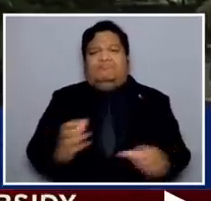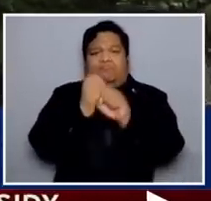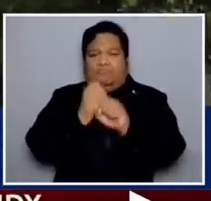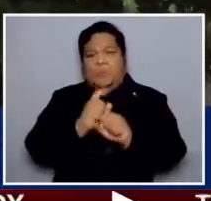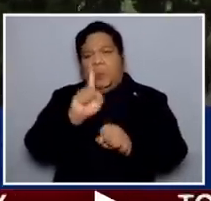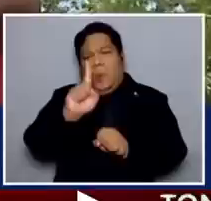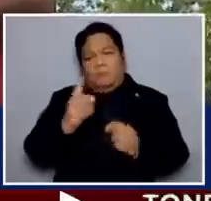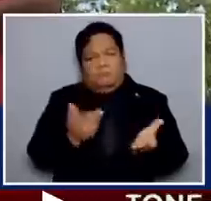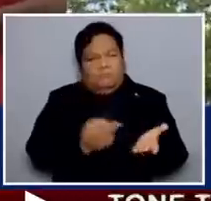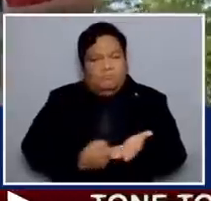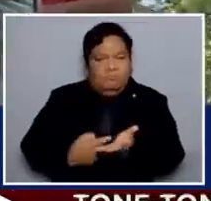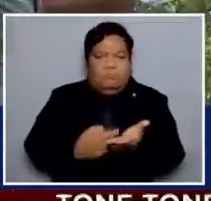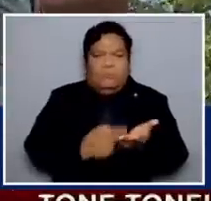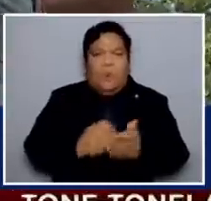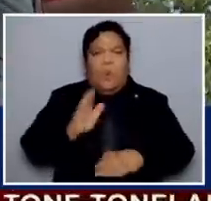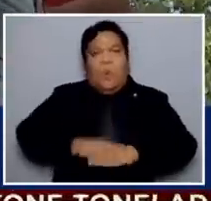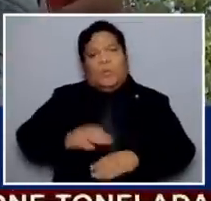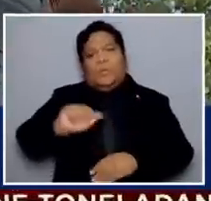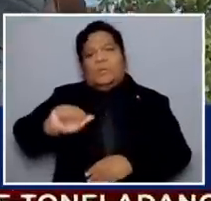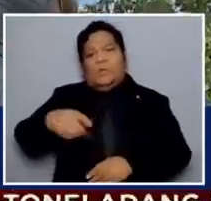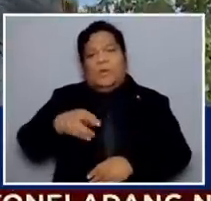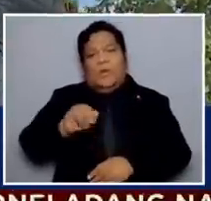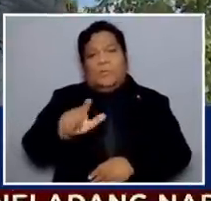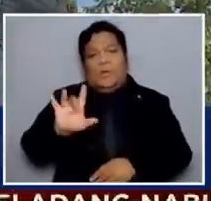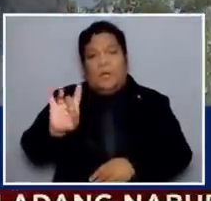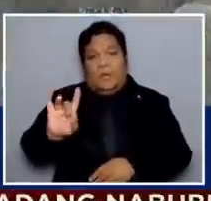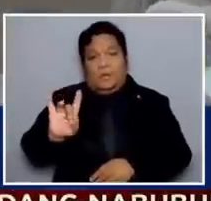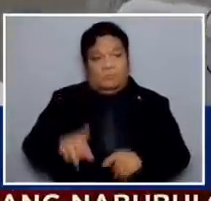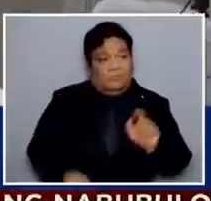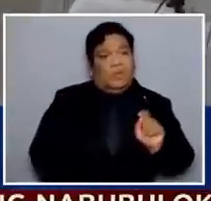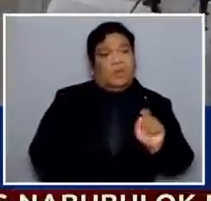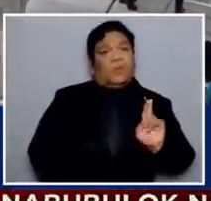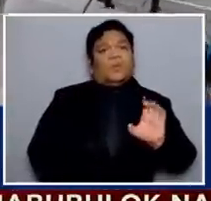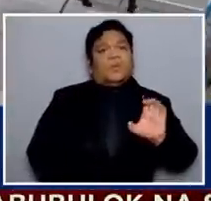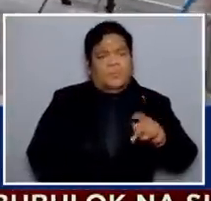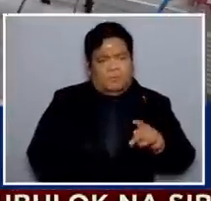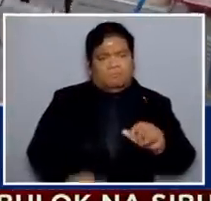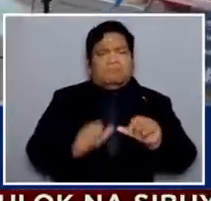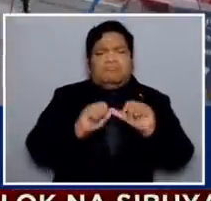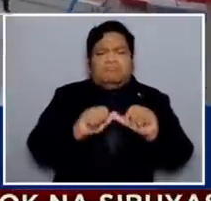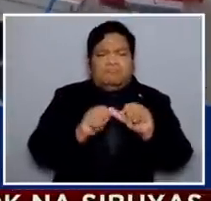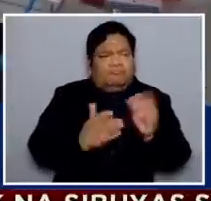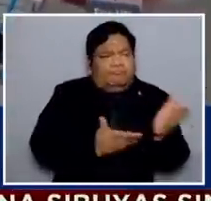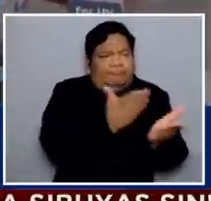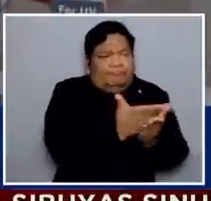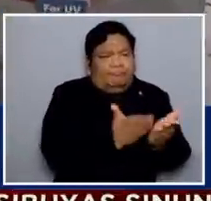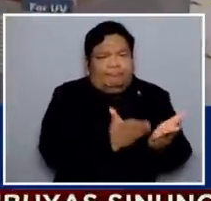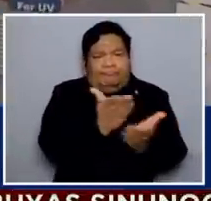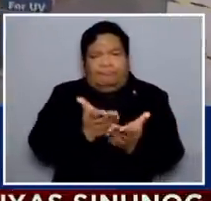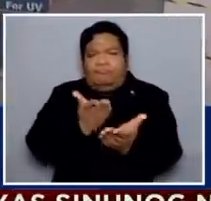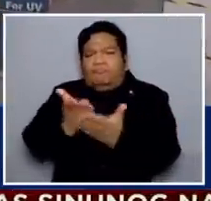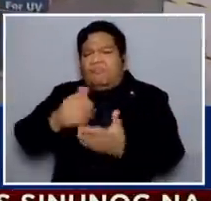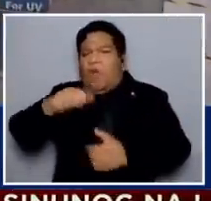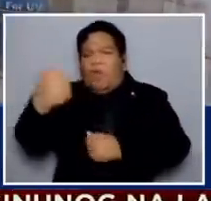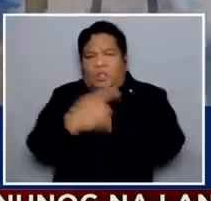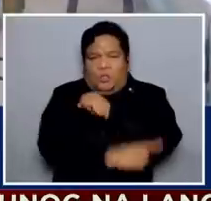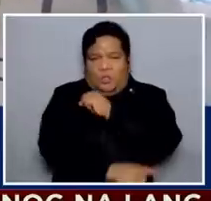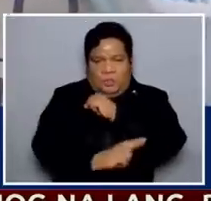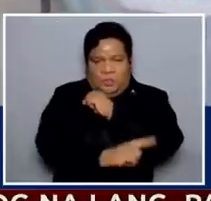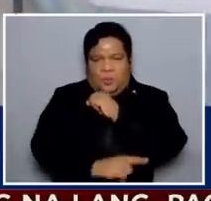April 8. Ang TUCP naman, tuloy pa rin sa paghahain ng mga wage hike petition sa iba pang rehiyon ng